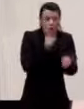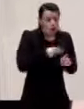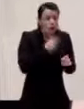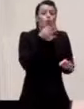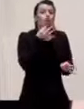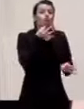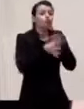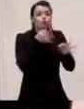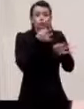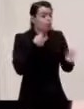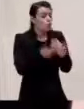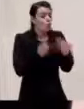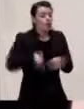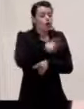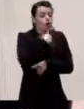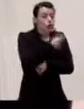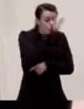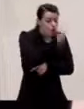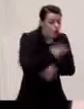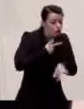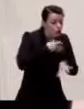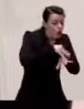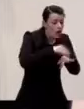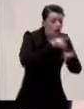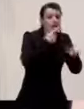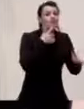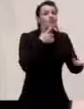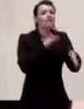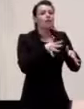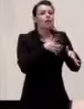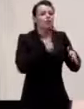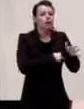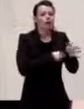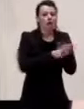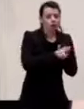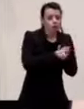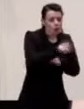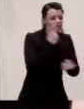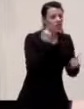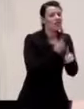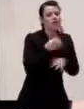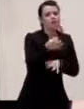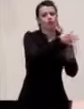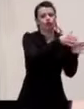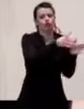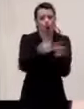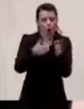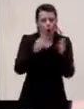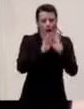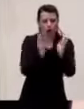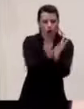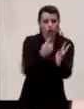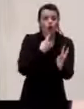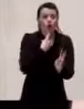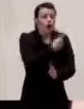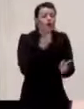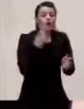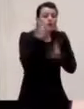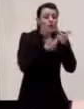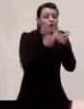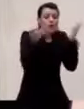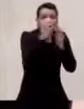simil-influenzale andava isolato, e lo scriviamo assolutamente con chiarezza. L'ospite va